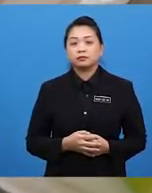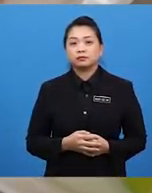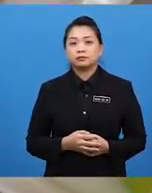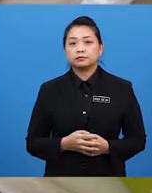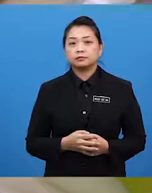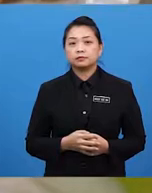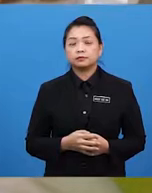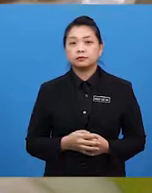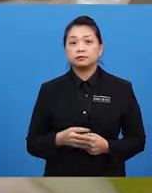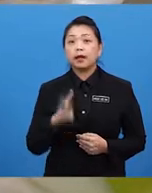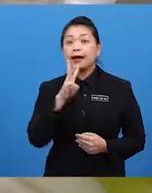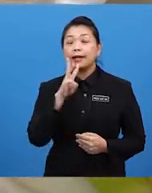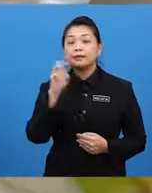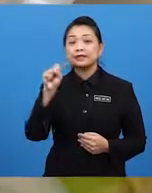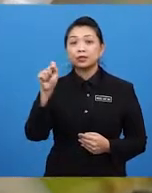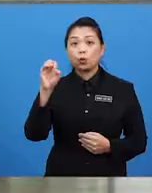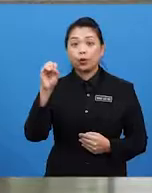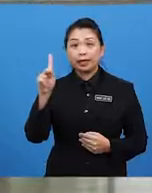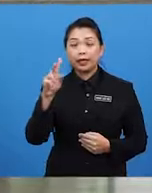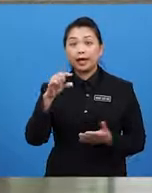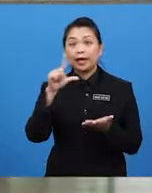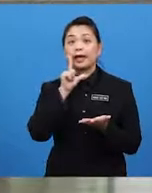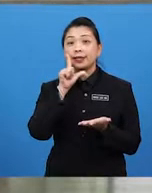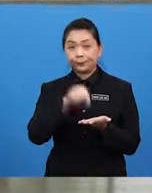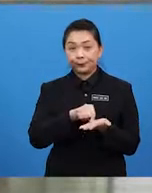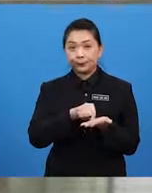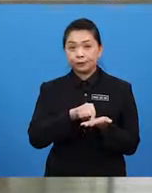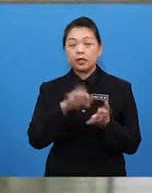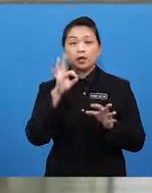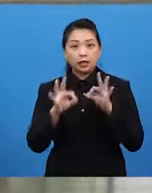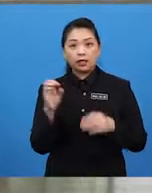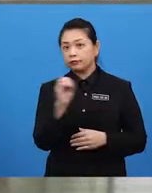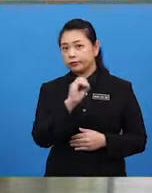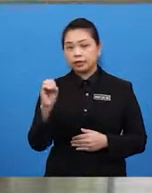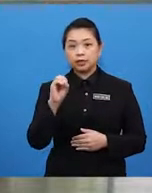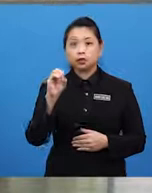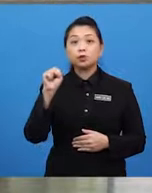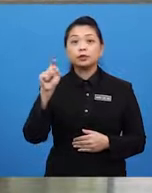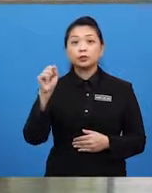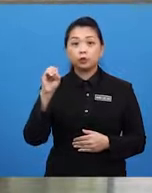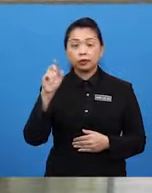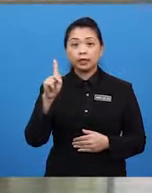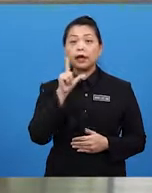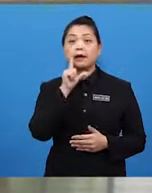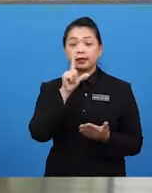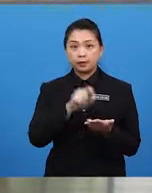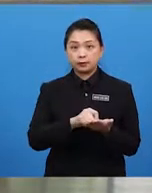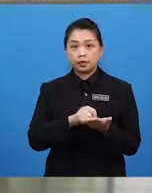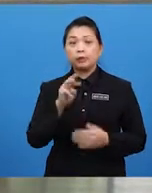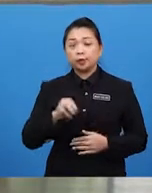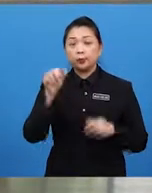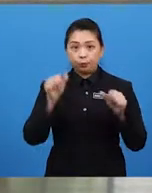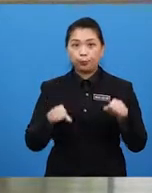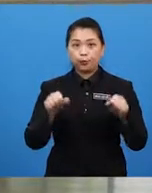Hai stok ayam sekiranya tiada air stok ayam gurih juga boleh